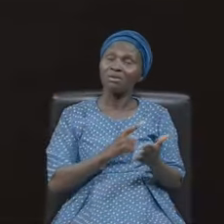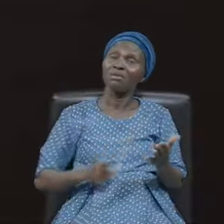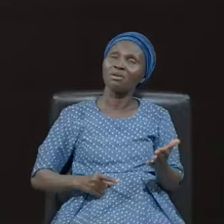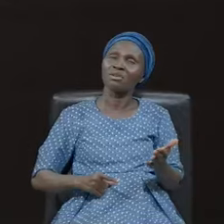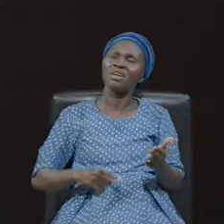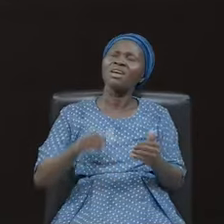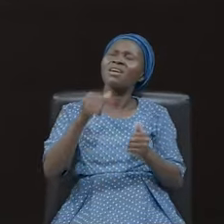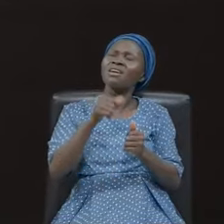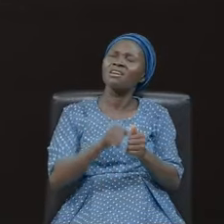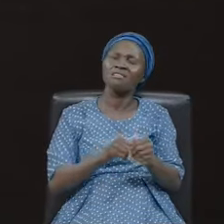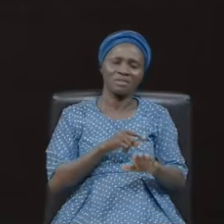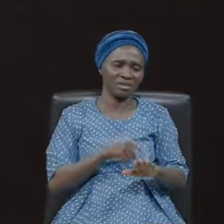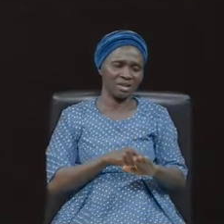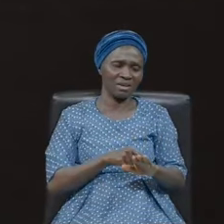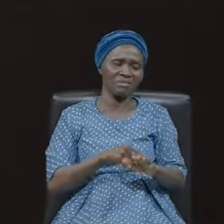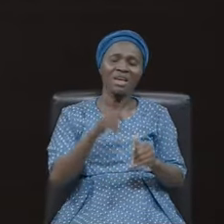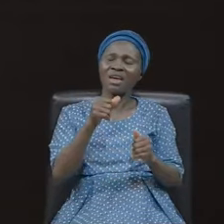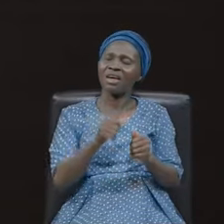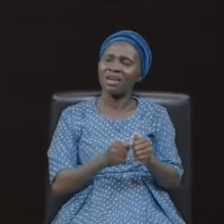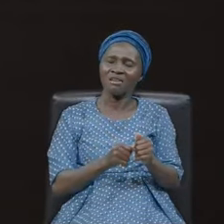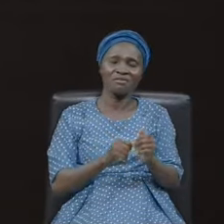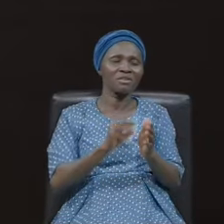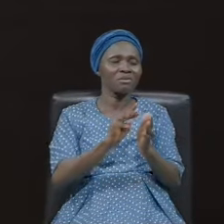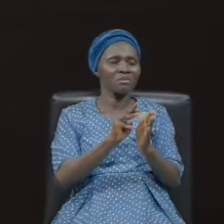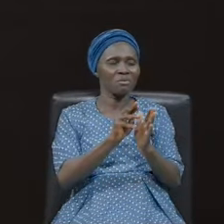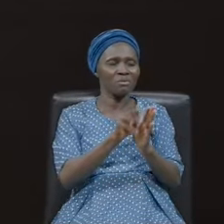tout moment et